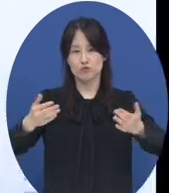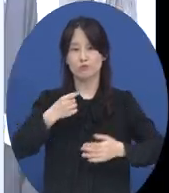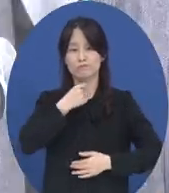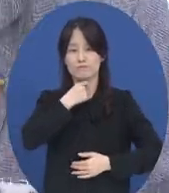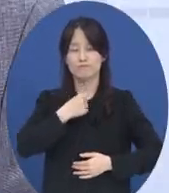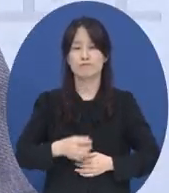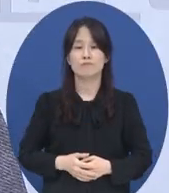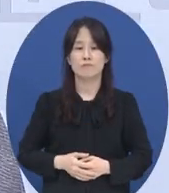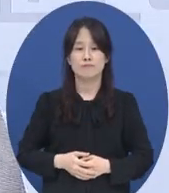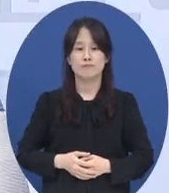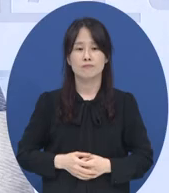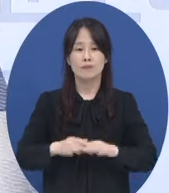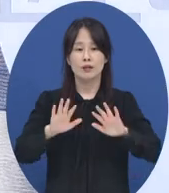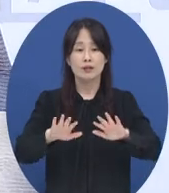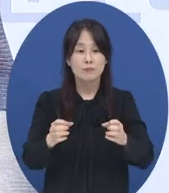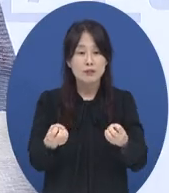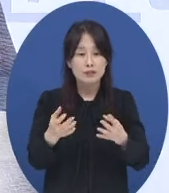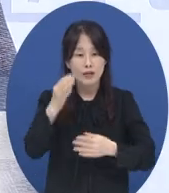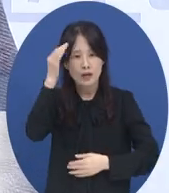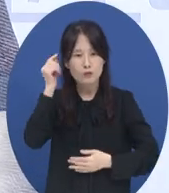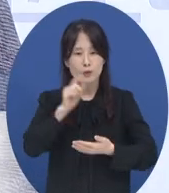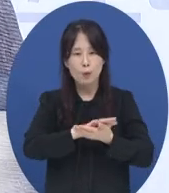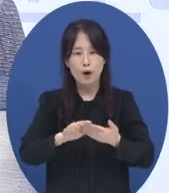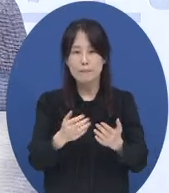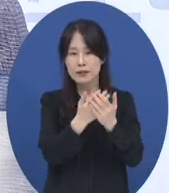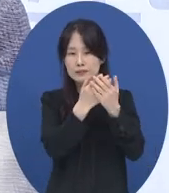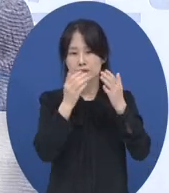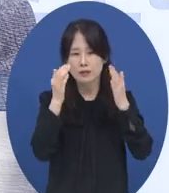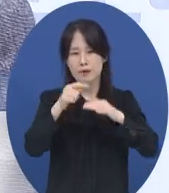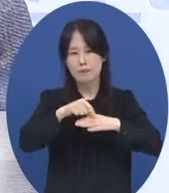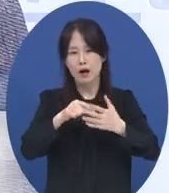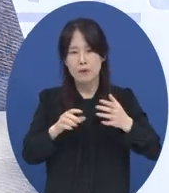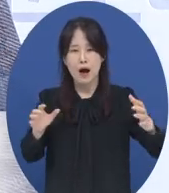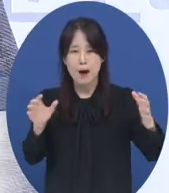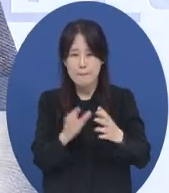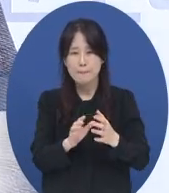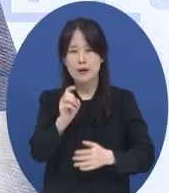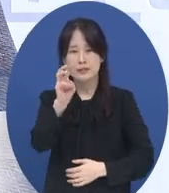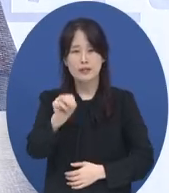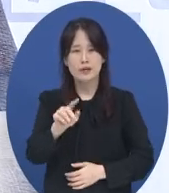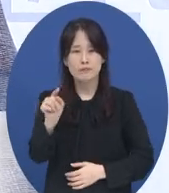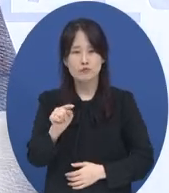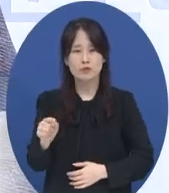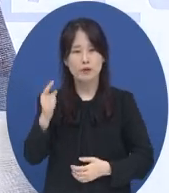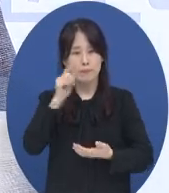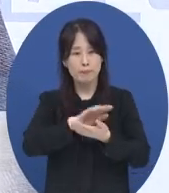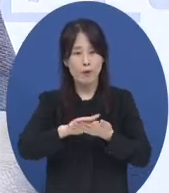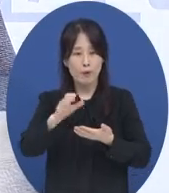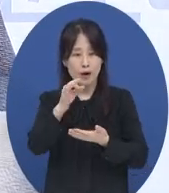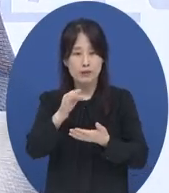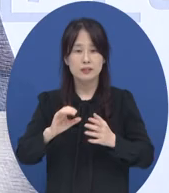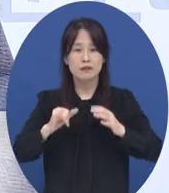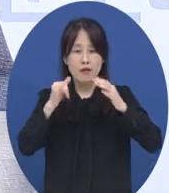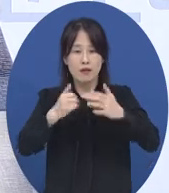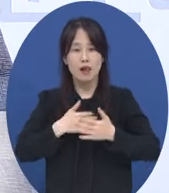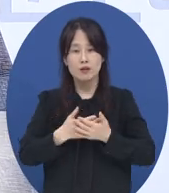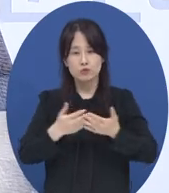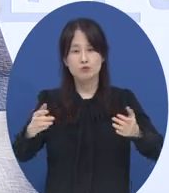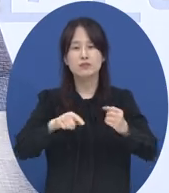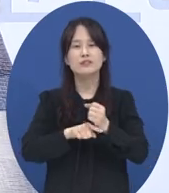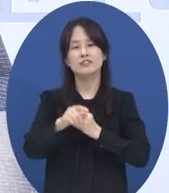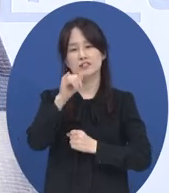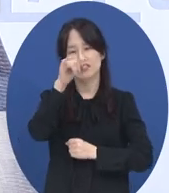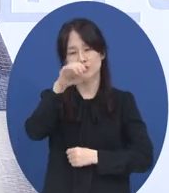것입니다. 이번 행사가 한반도 평화와 번영을 향한 마음을 모으고 DMZ의 평화적 가치를 전 세계로